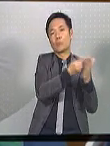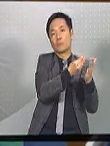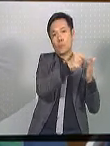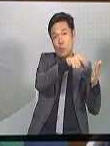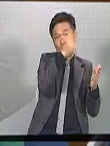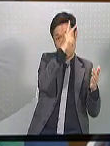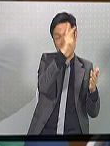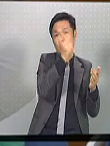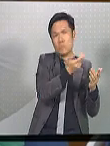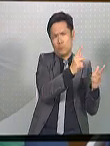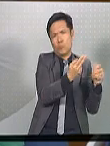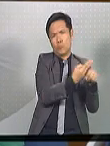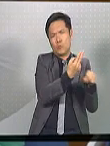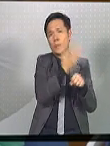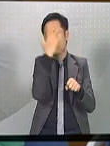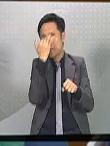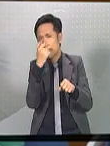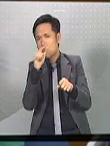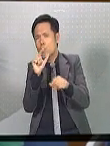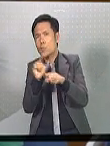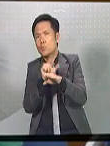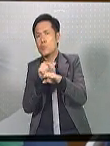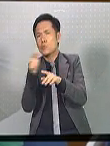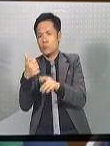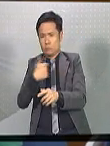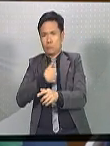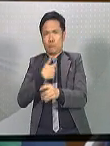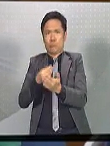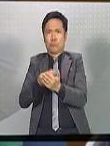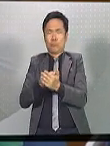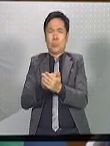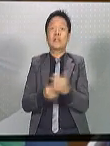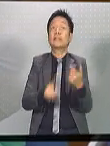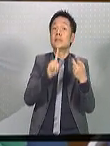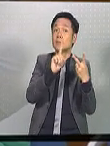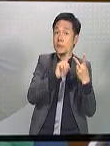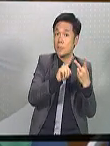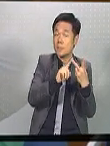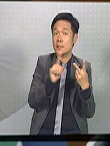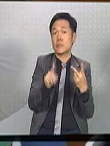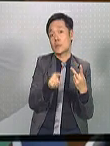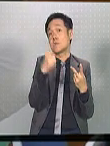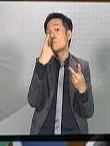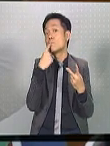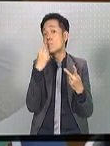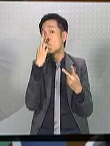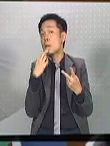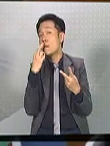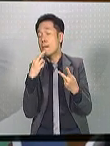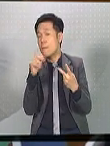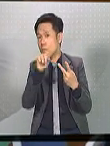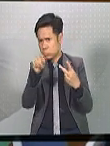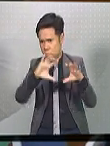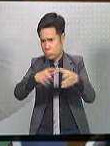sendiri kedua mengenai pertimbangan kerajaan untuk not down azun merah Adakah perbincangan dibuat mengenai factory